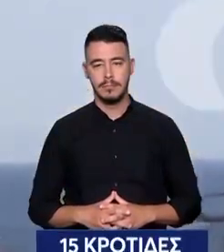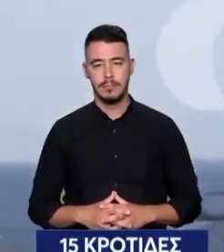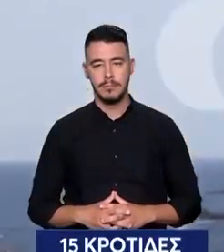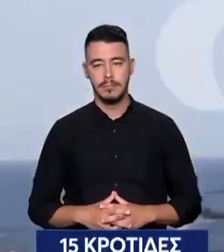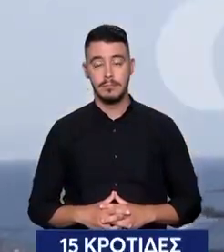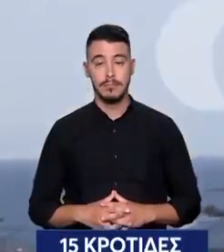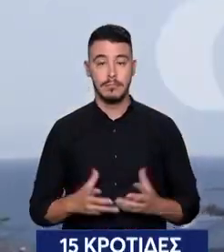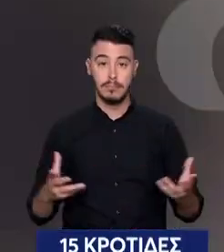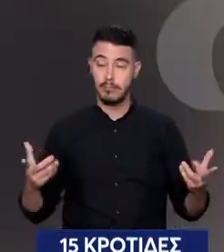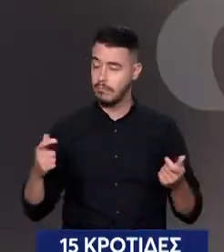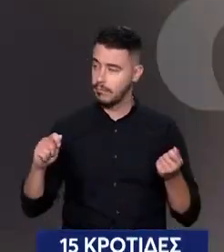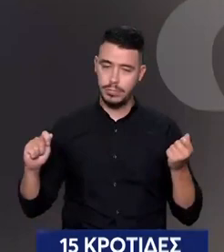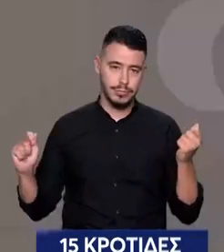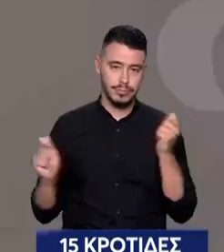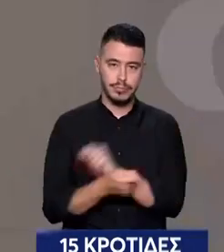ανατροπή και αποκαλύψεις.